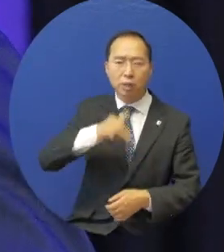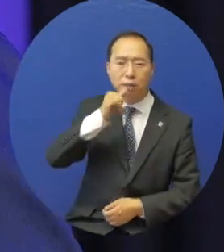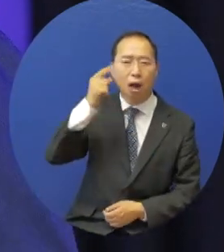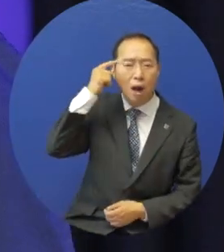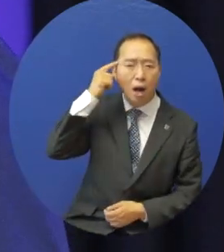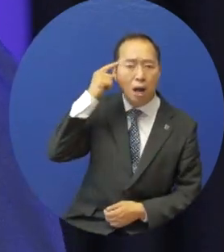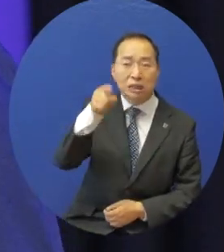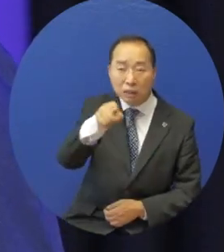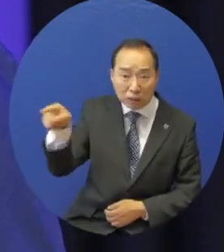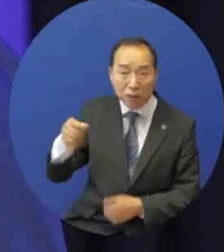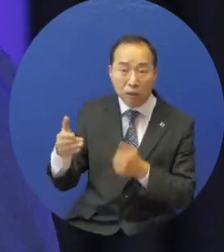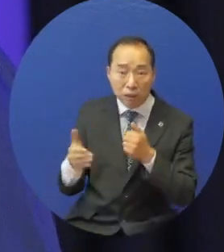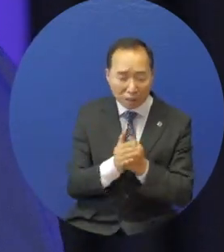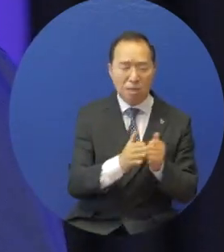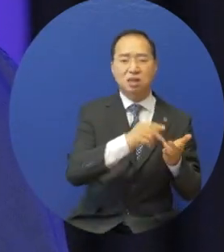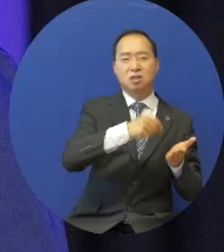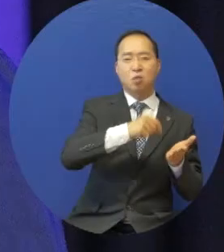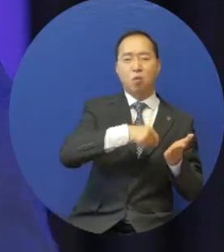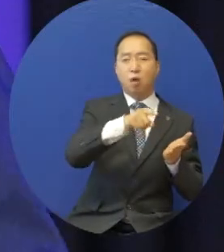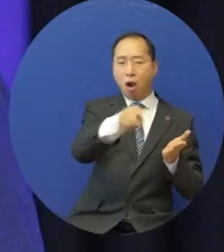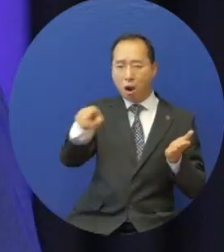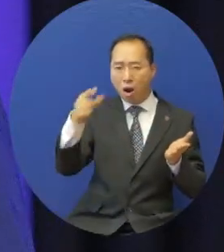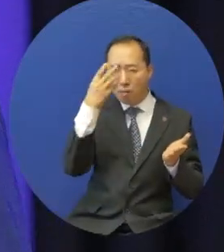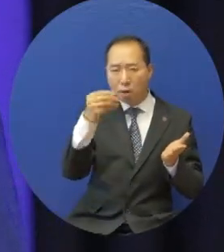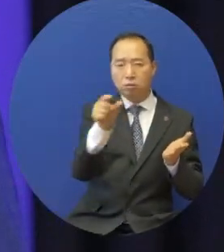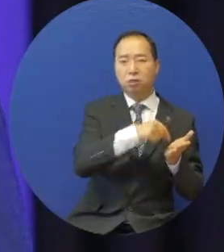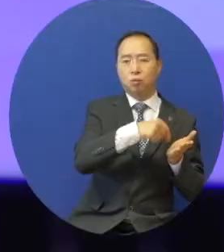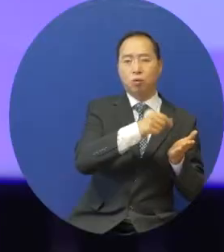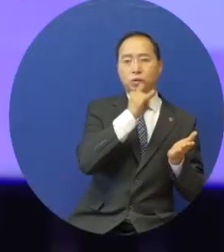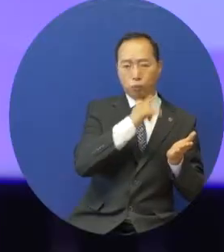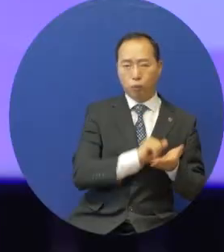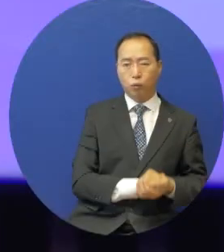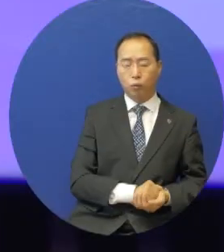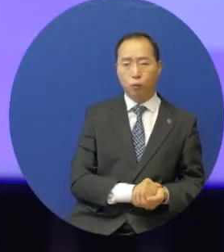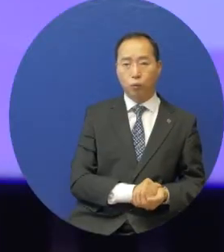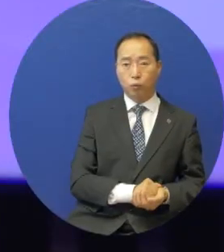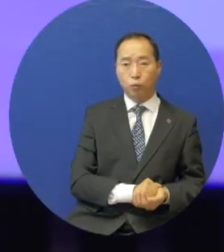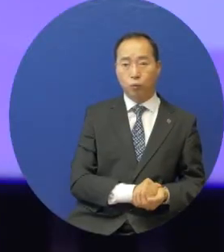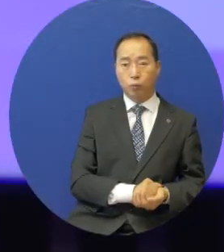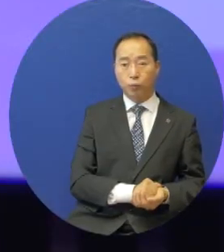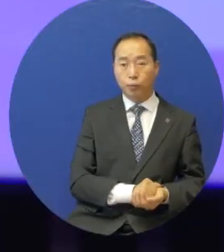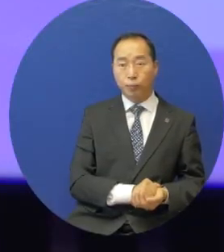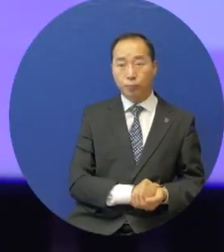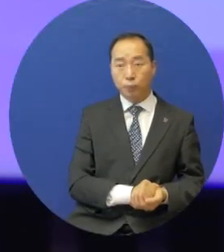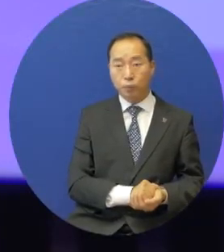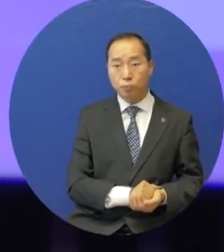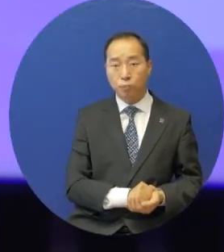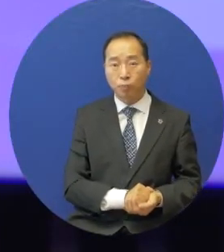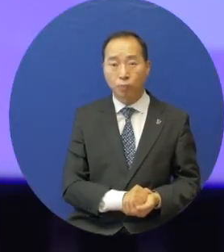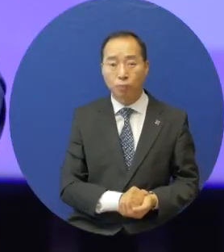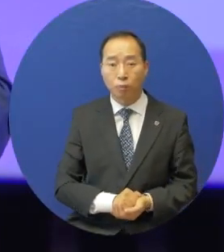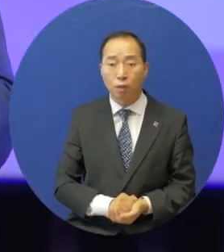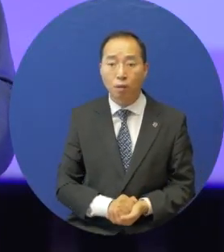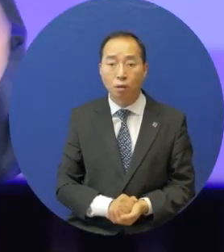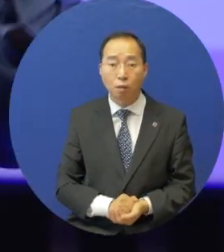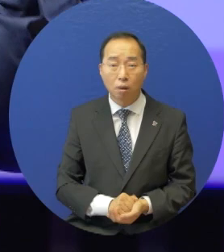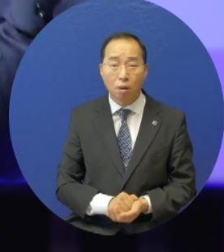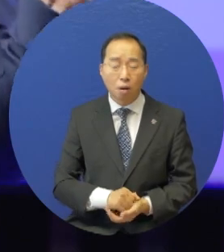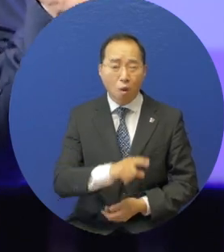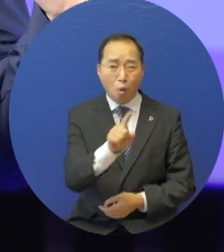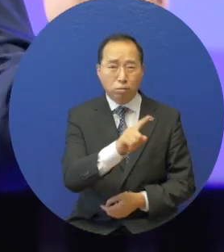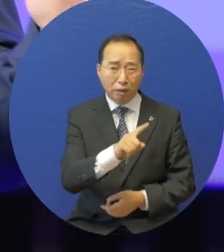반드시 필요하다라고 하는 생각, 이런 것들이 있었기 때문에 그걸 기록으로 남긴 거죠. 그러니까 결론적으로 말하면 하나인 것